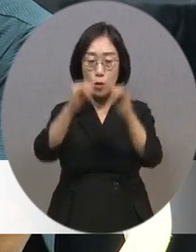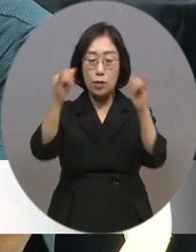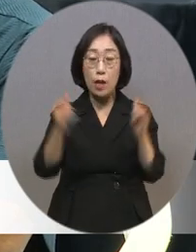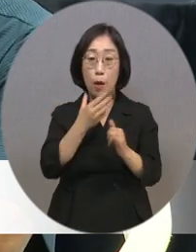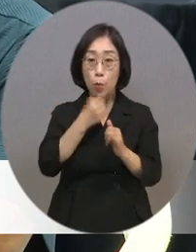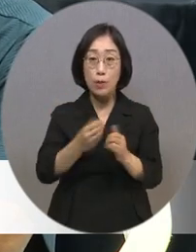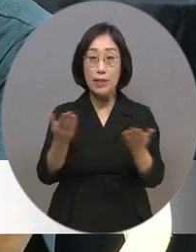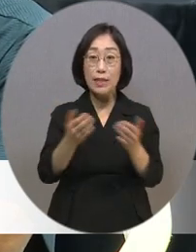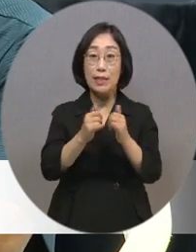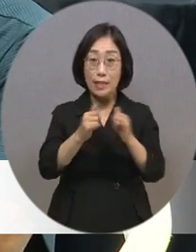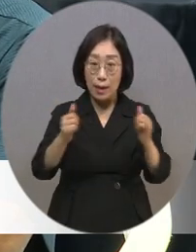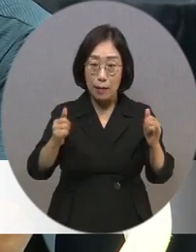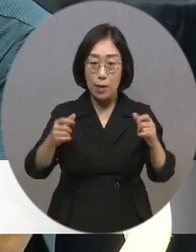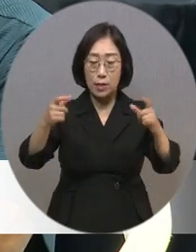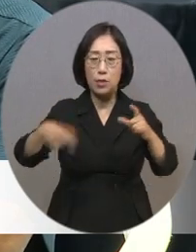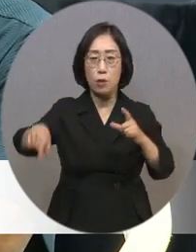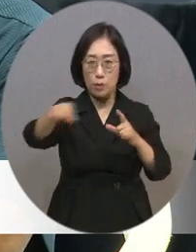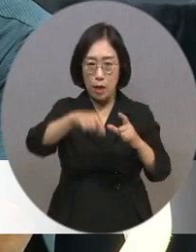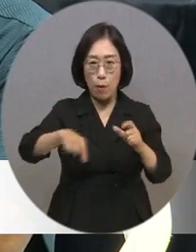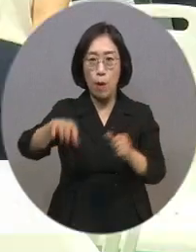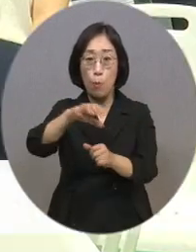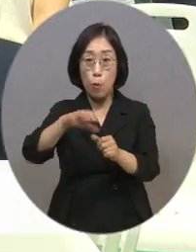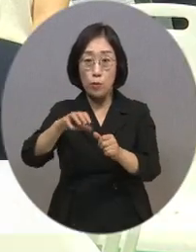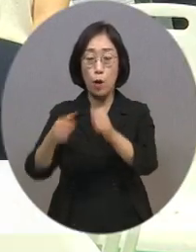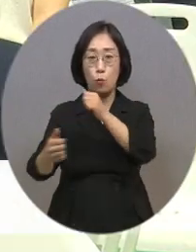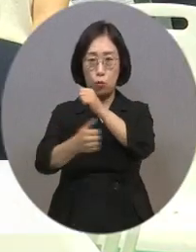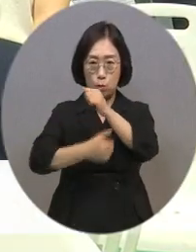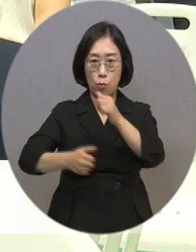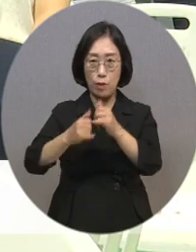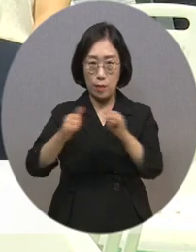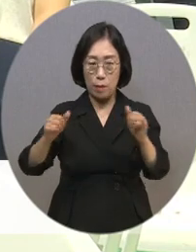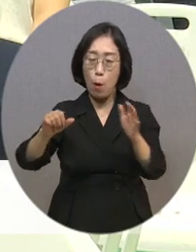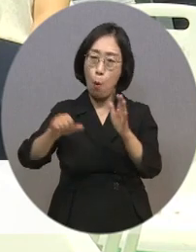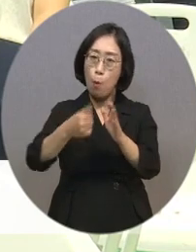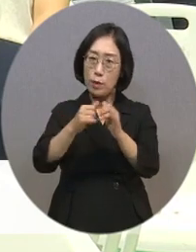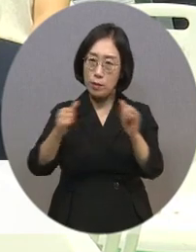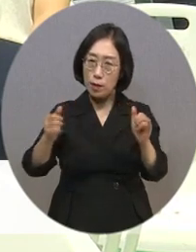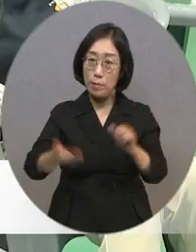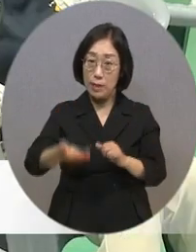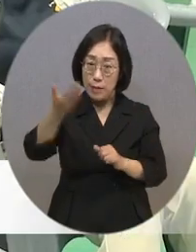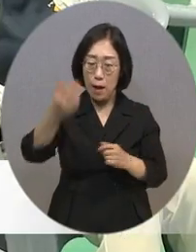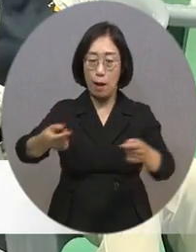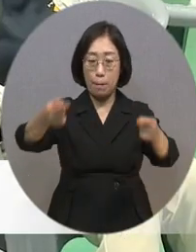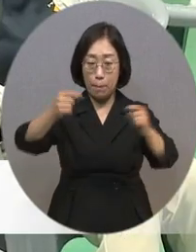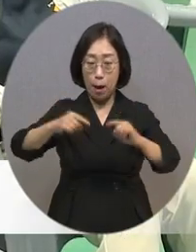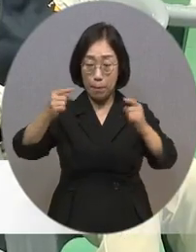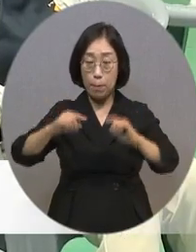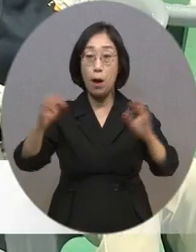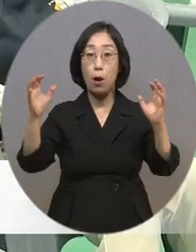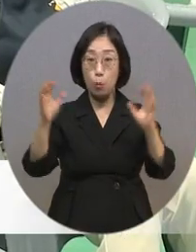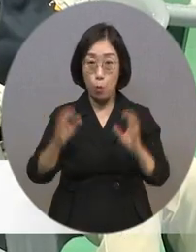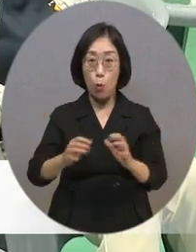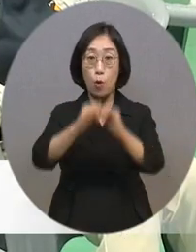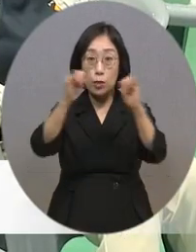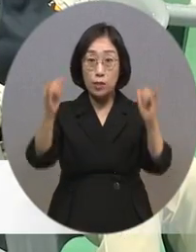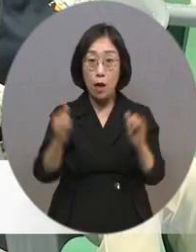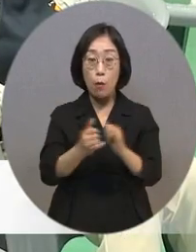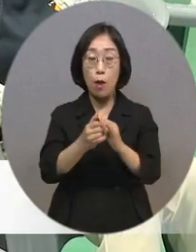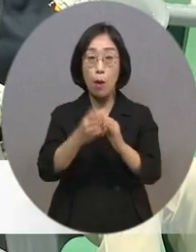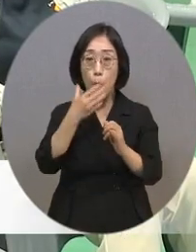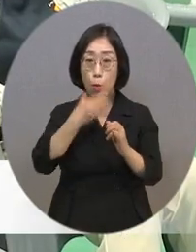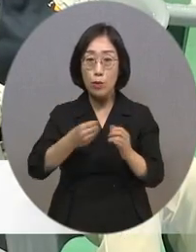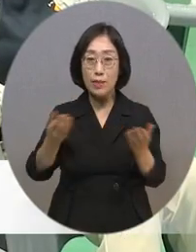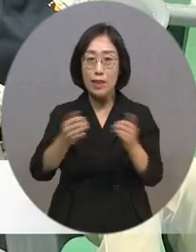종사자, 지역사회보장협의체 의원 등 500여 명이 참석한 가운데 사회복지 종사자들의